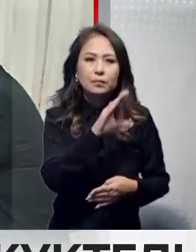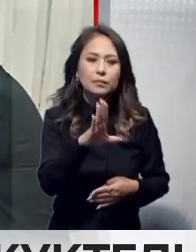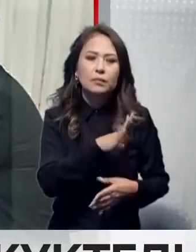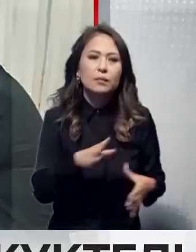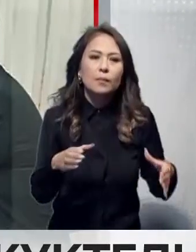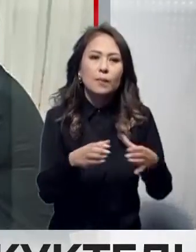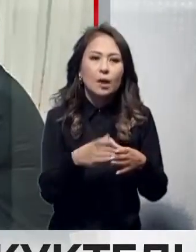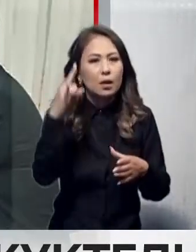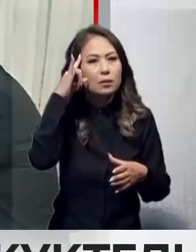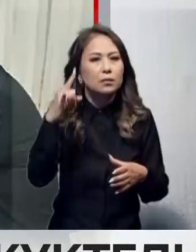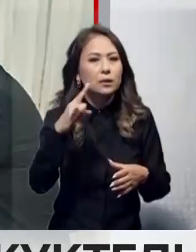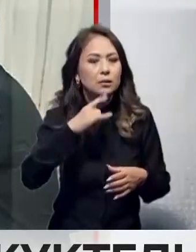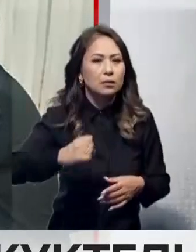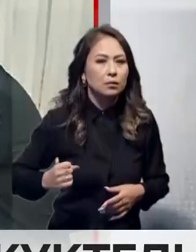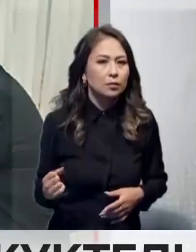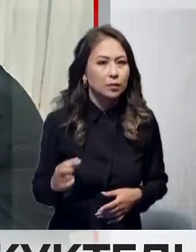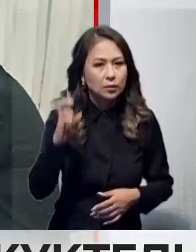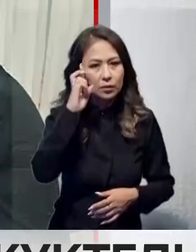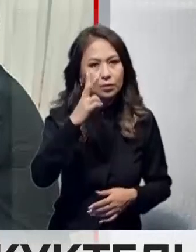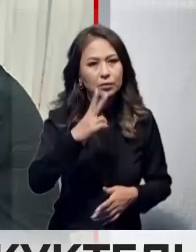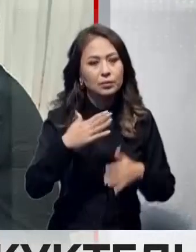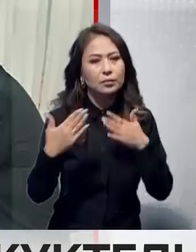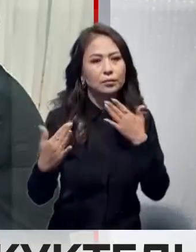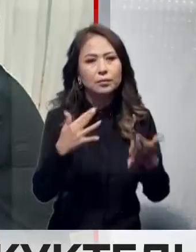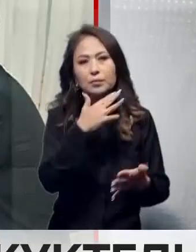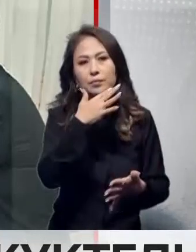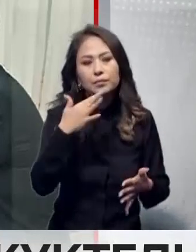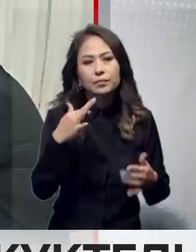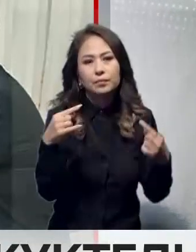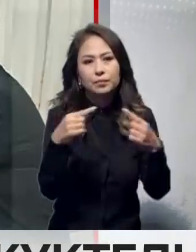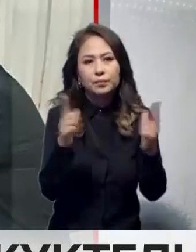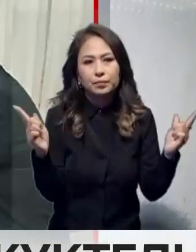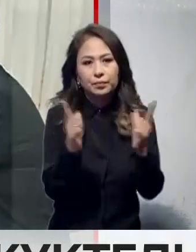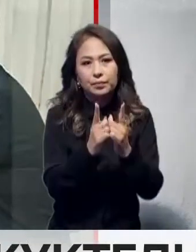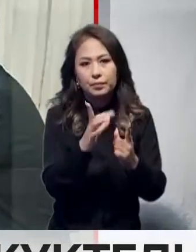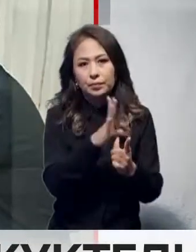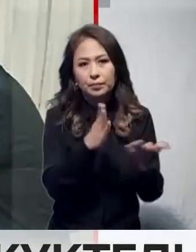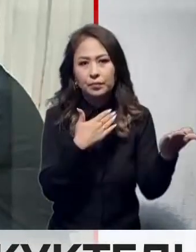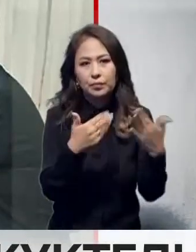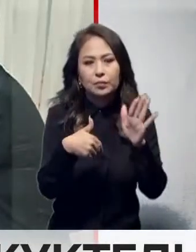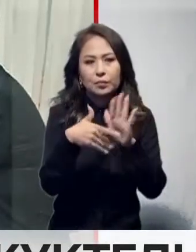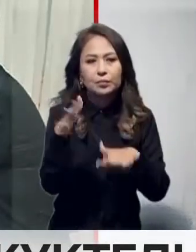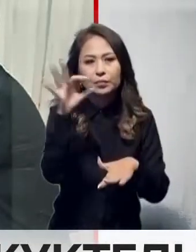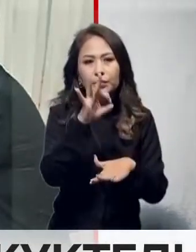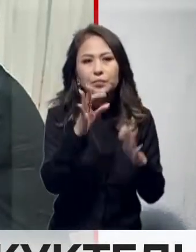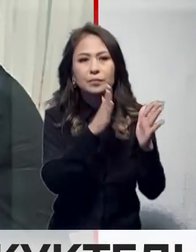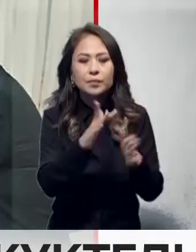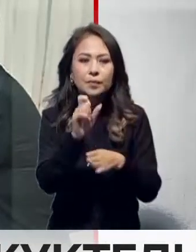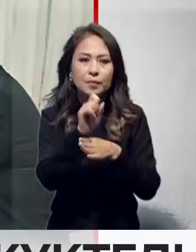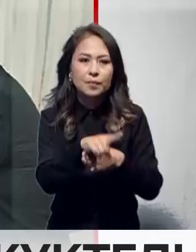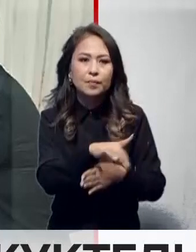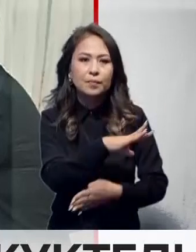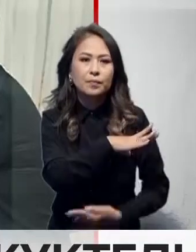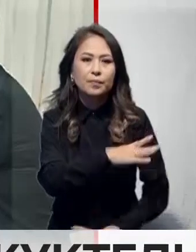Жомарт Тоқаев дипломатқа Қазақстанның серіктес мемлекеттермен екі жақты және көп жақты форматтағы өзара қарым-қатынастарын нығайту